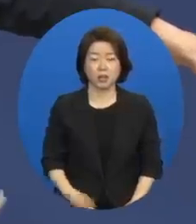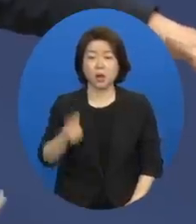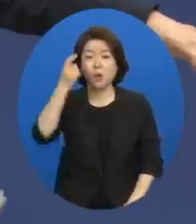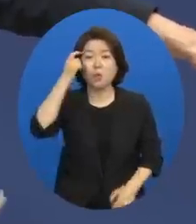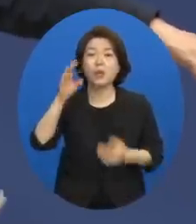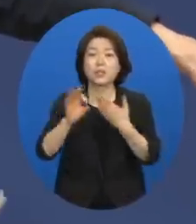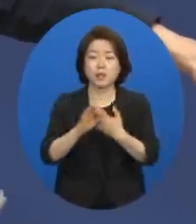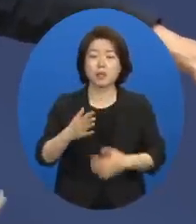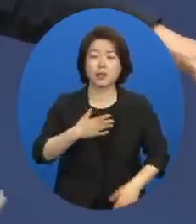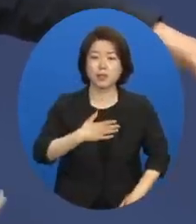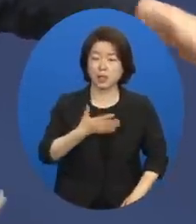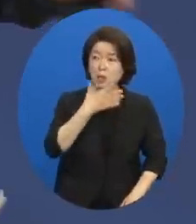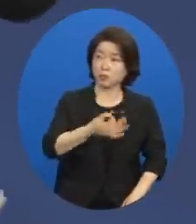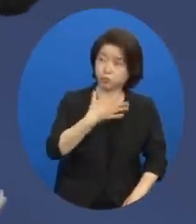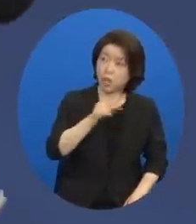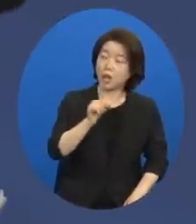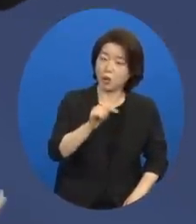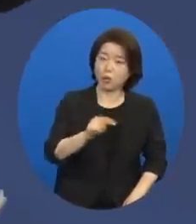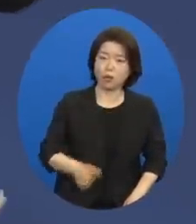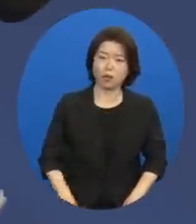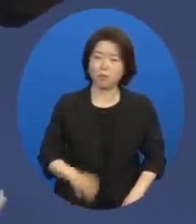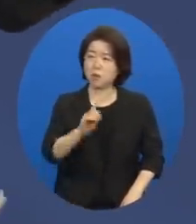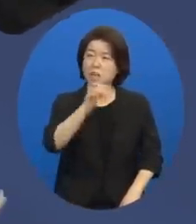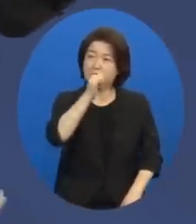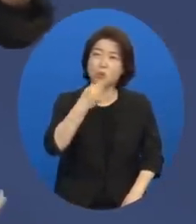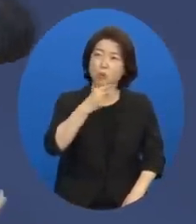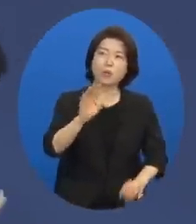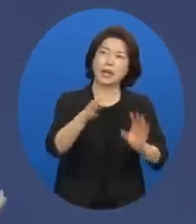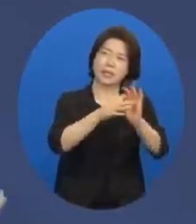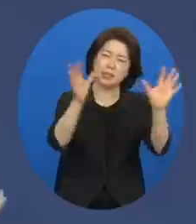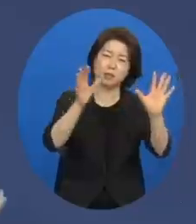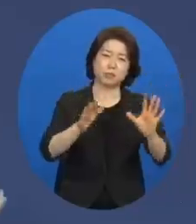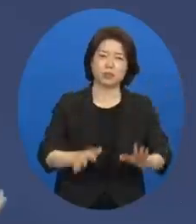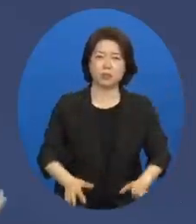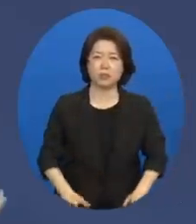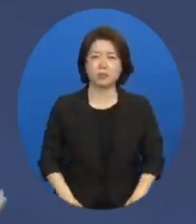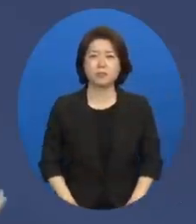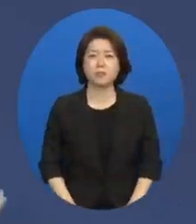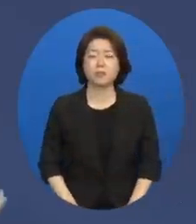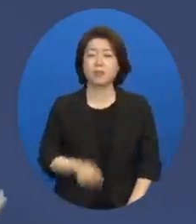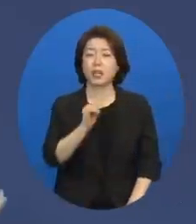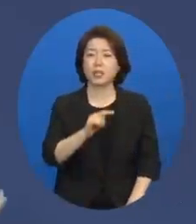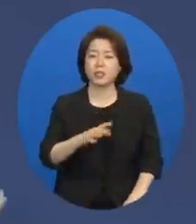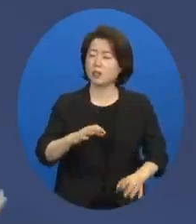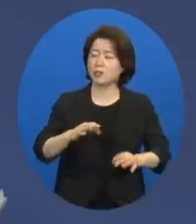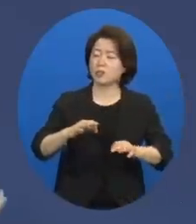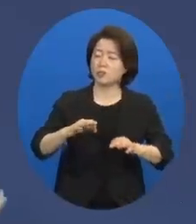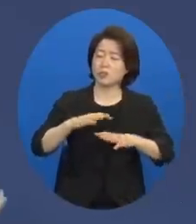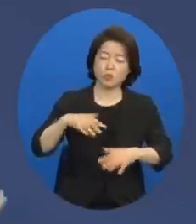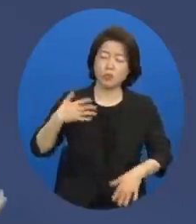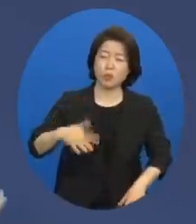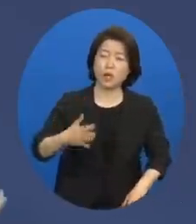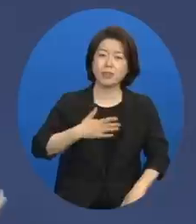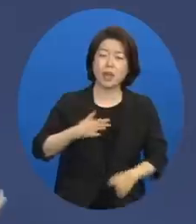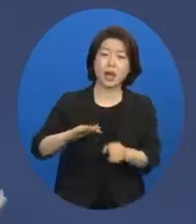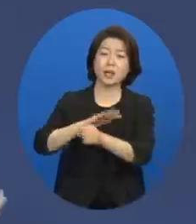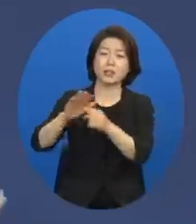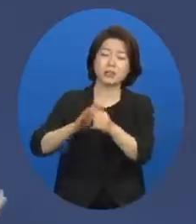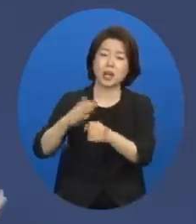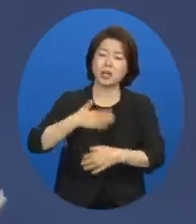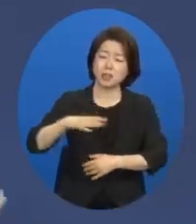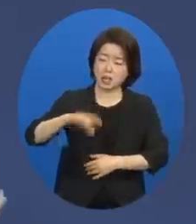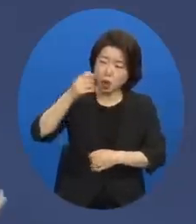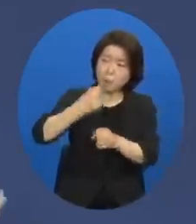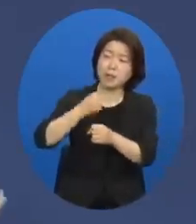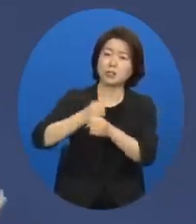왜냐하면 내가 불행했던 건 뭐가 있고 없고가 아니라 이런 놀라운 나를 사랑하고 나를 창조하고